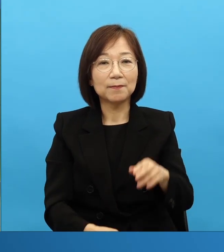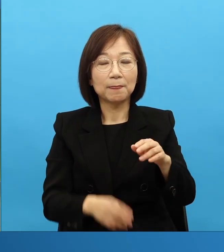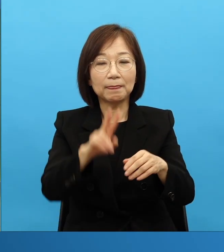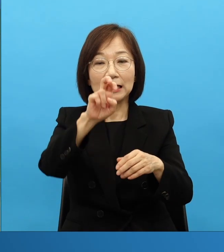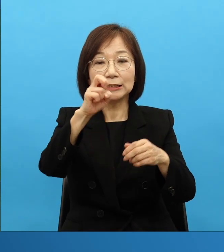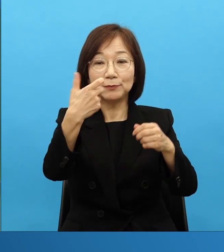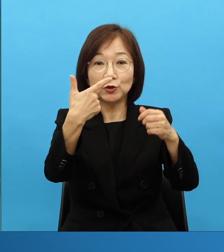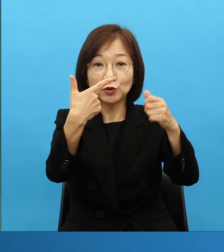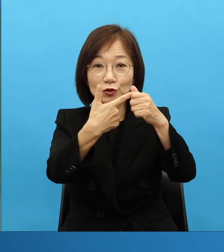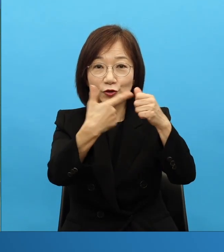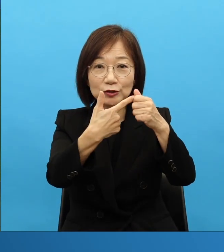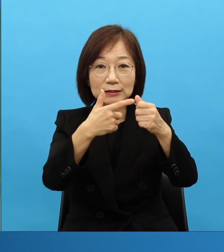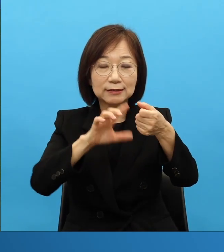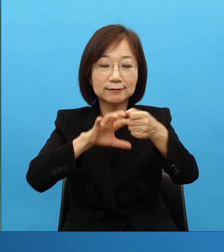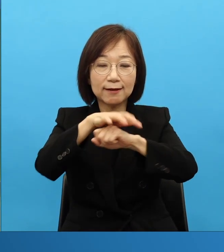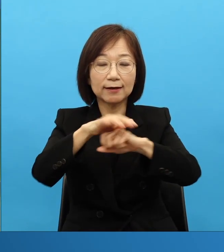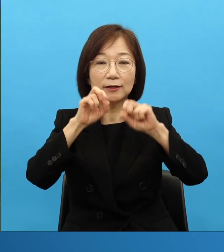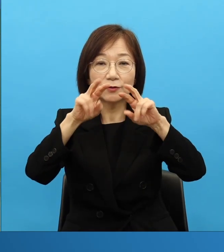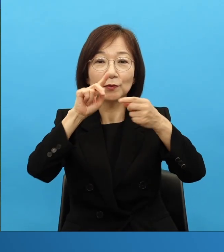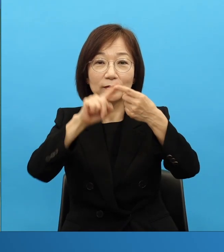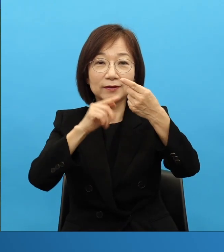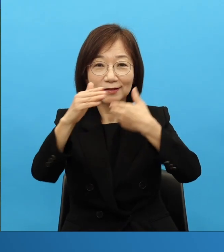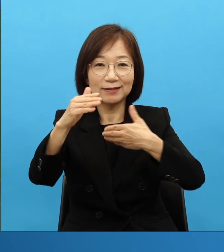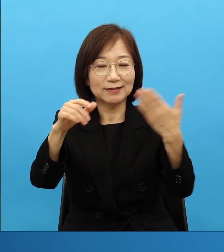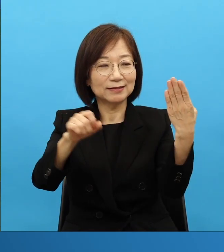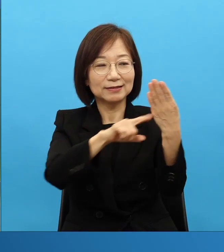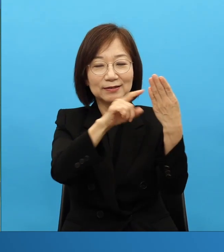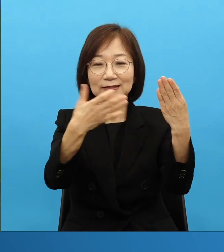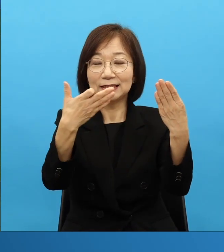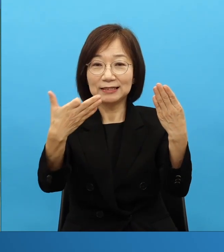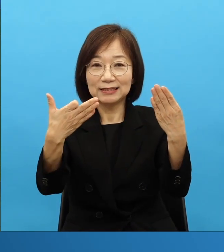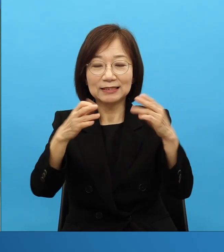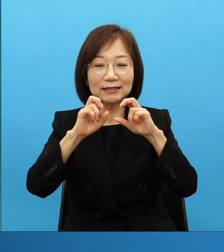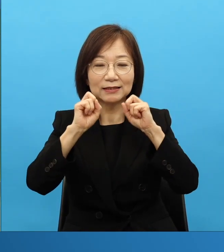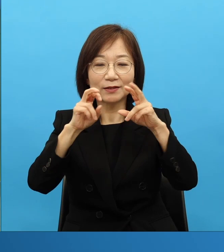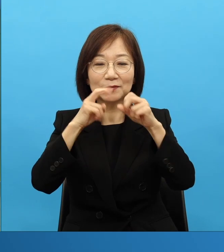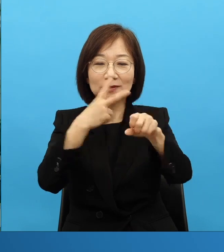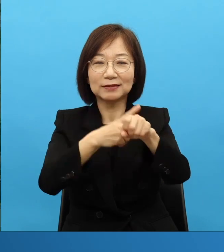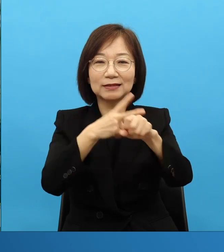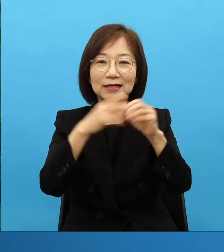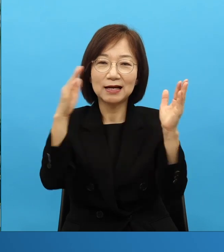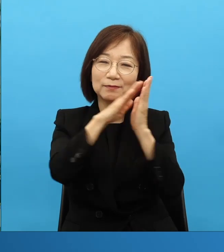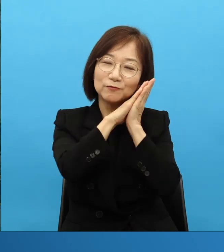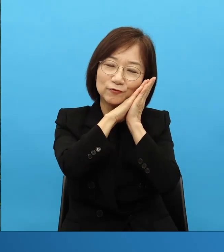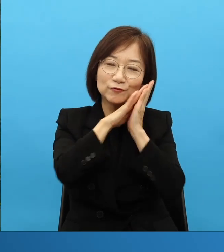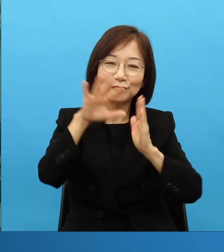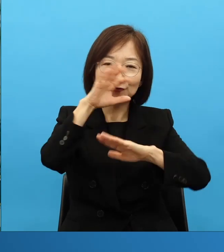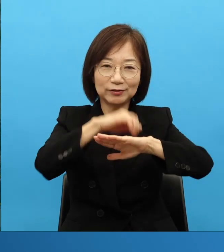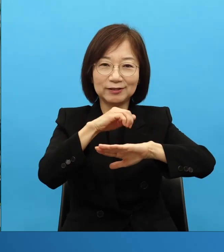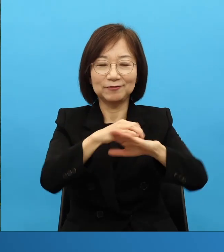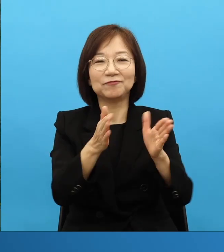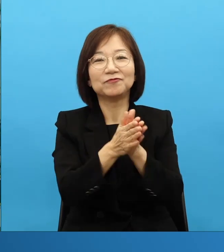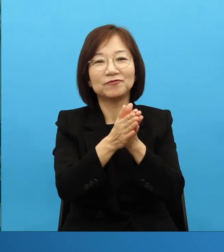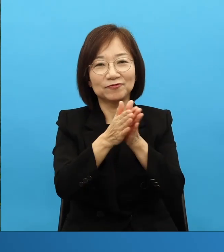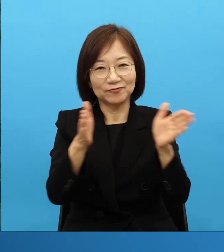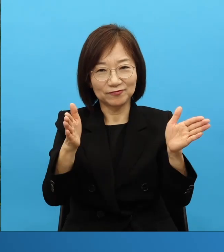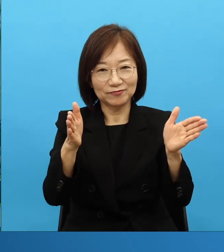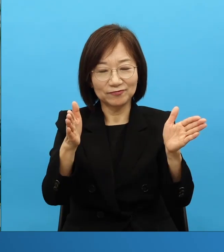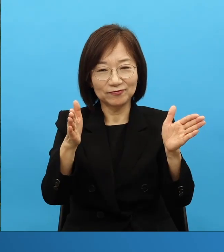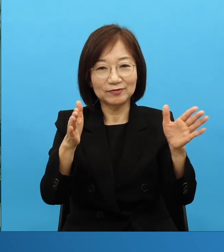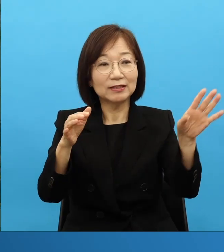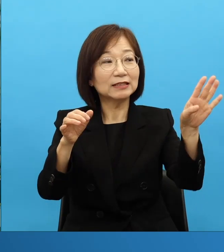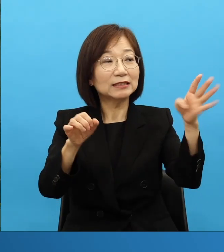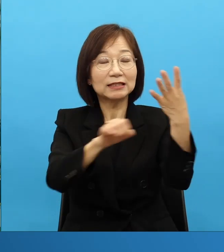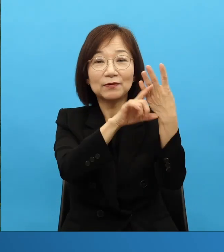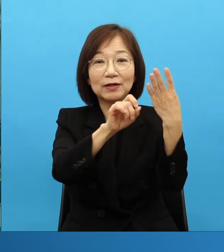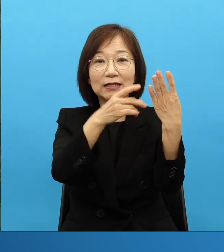제26차 세계 선교대회가 오는 19일부터 선교사 합숙으로 시작됩니다. 선교사 합숙은